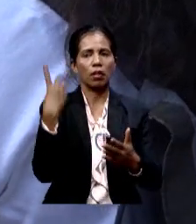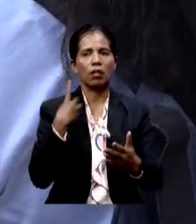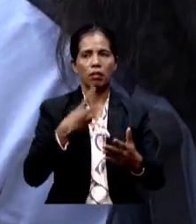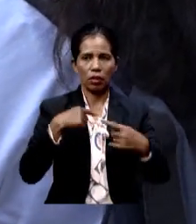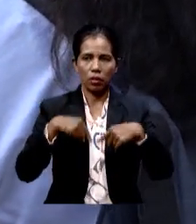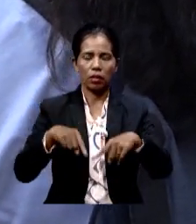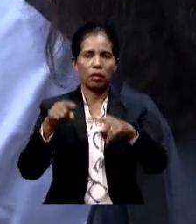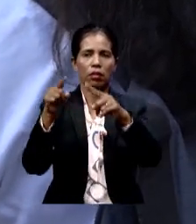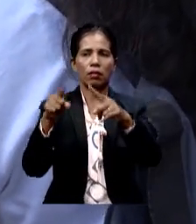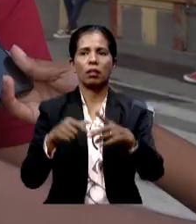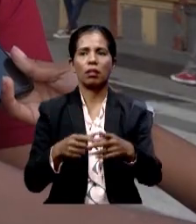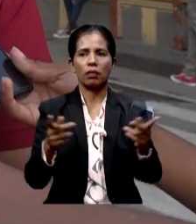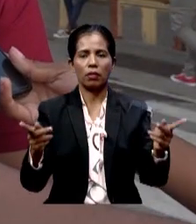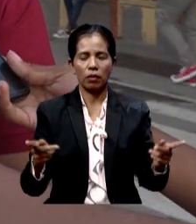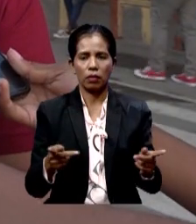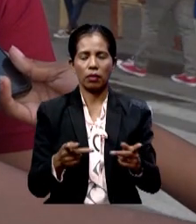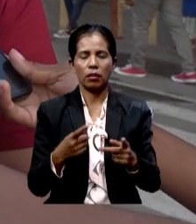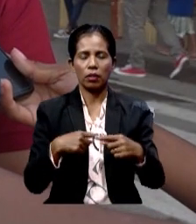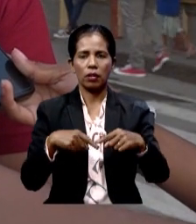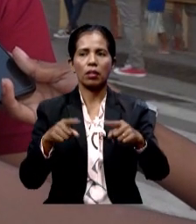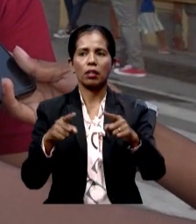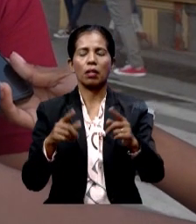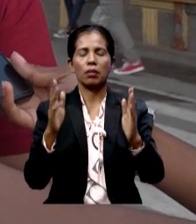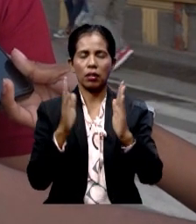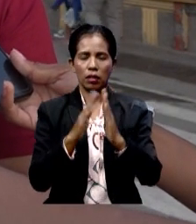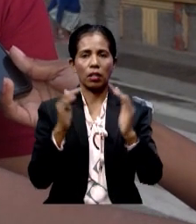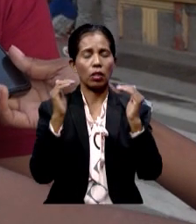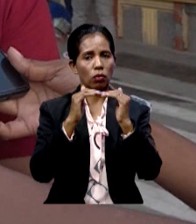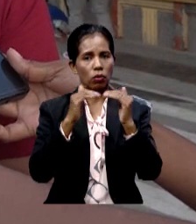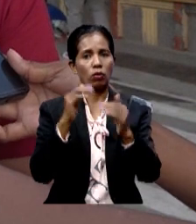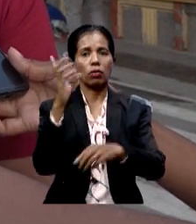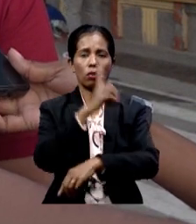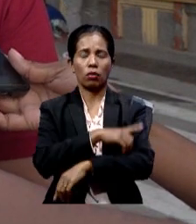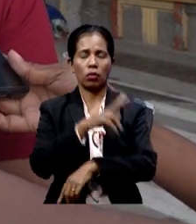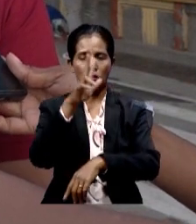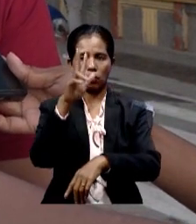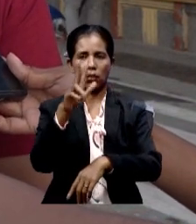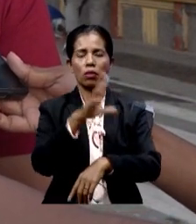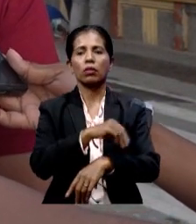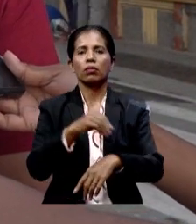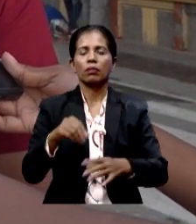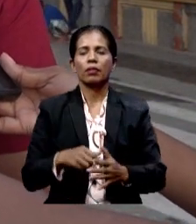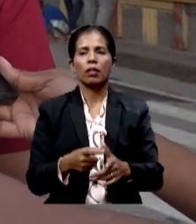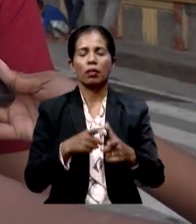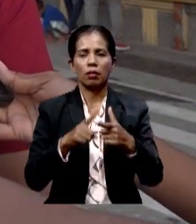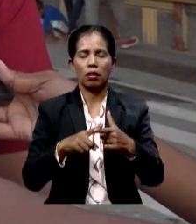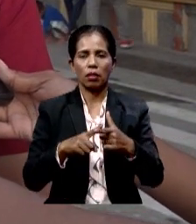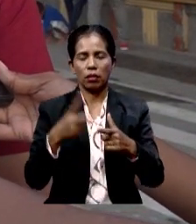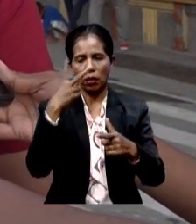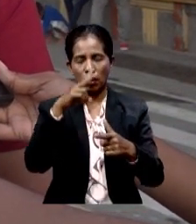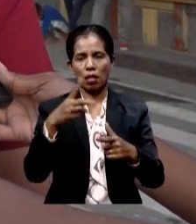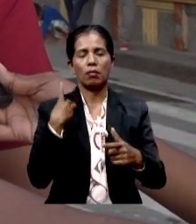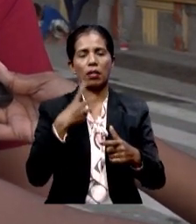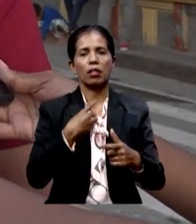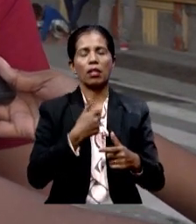bakeras Fatima, ami si halo retiru lorong toru hena ba, dan esam pre event ida, atau bela kondisi nama mini an, hone